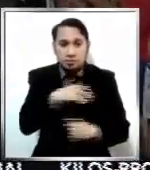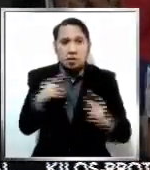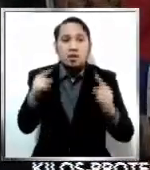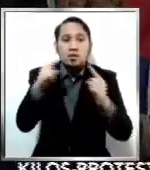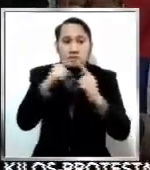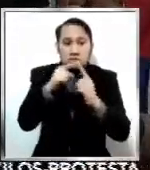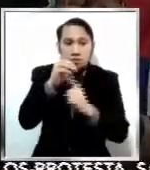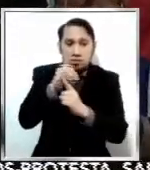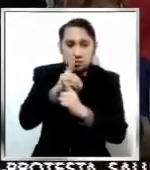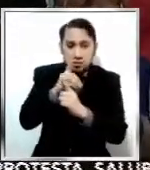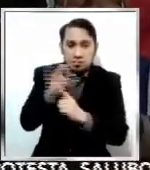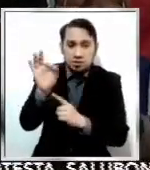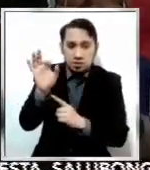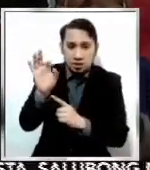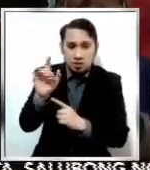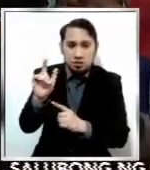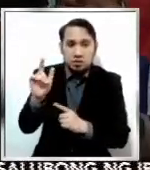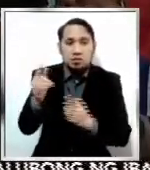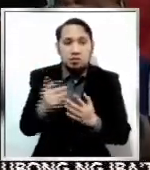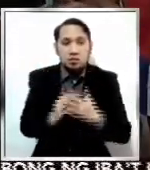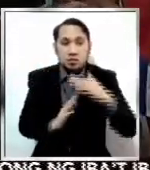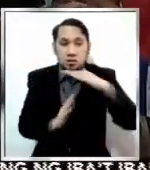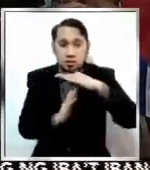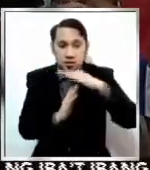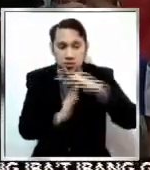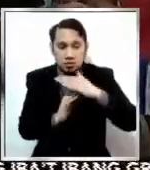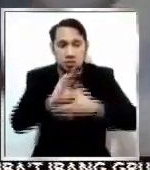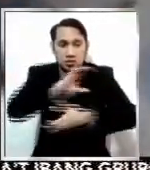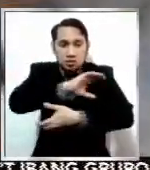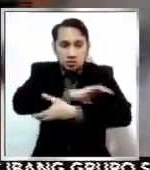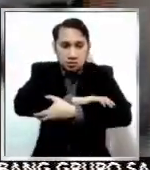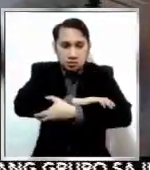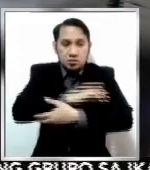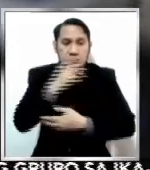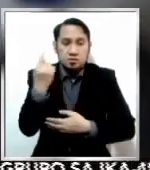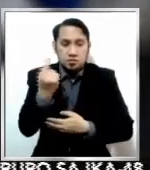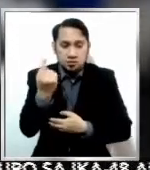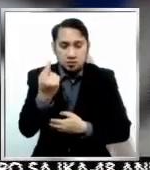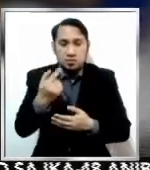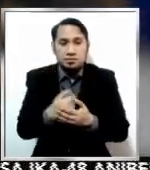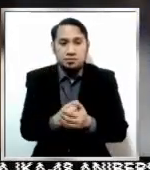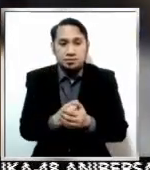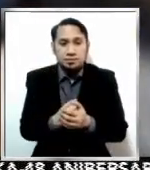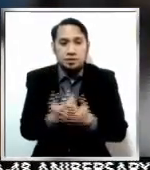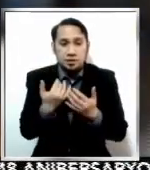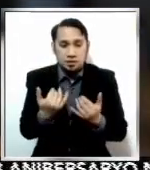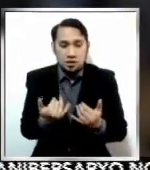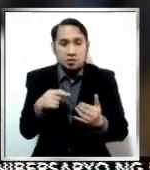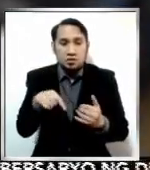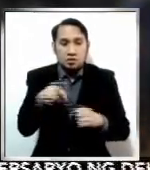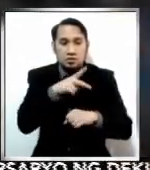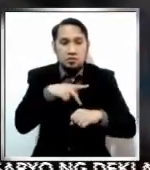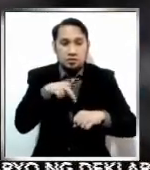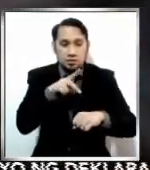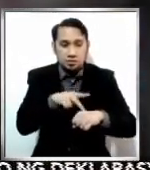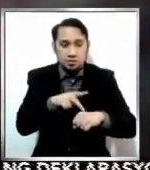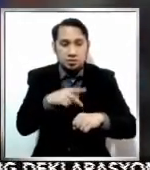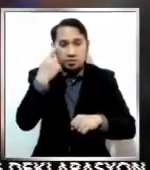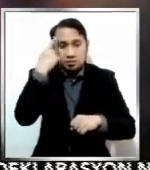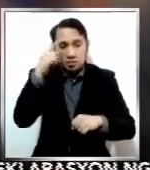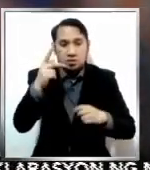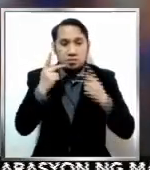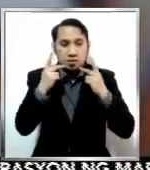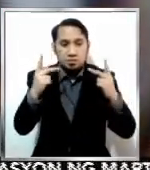nitong taon o ang deadline ng bayanihan to recover as one na isinailalim ang bansa sa State of Public Health Emergency dahil